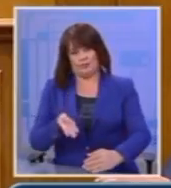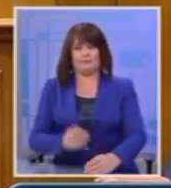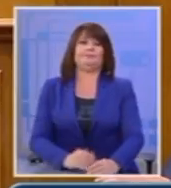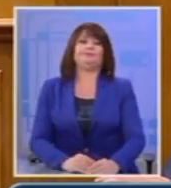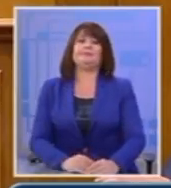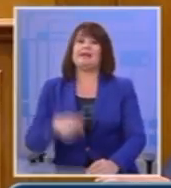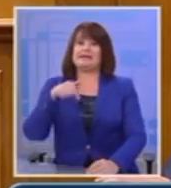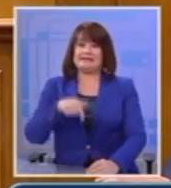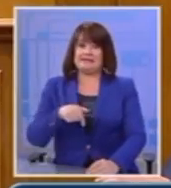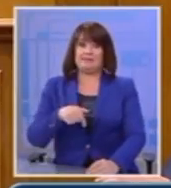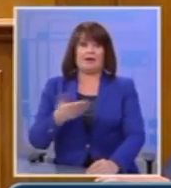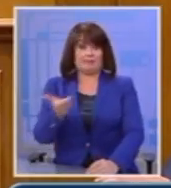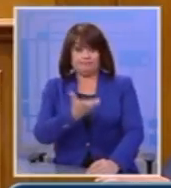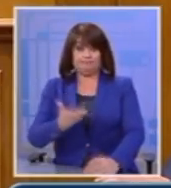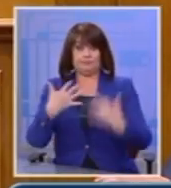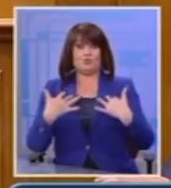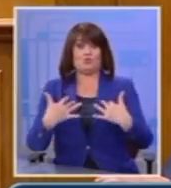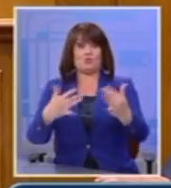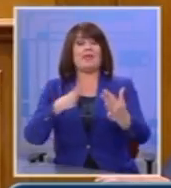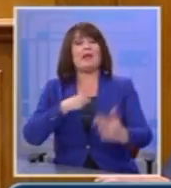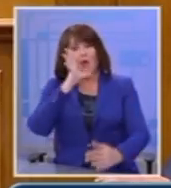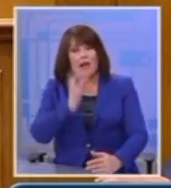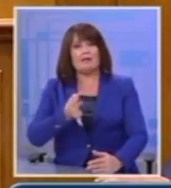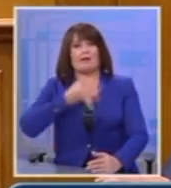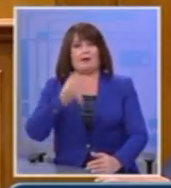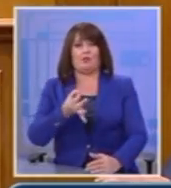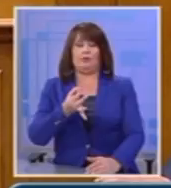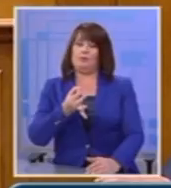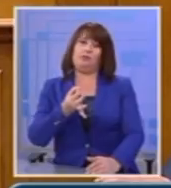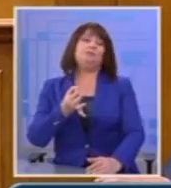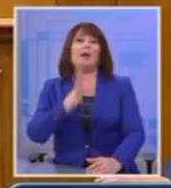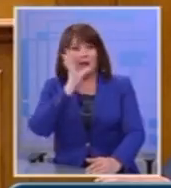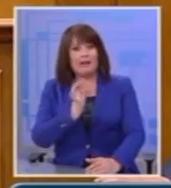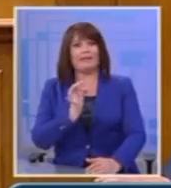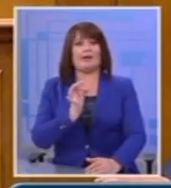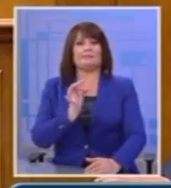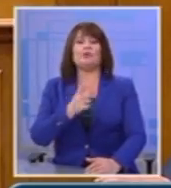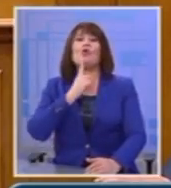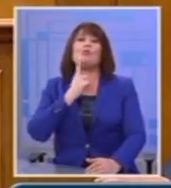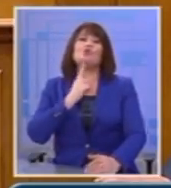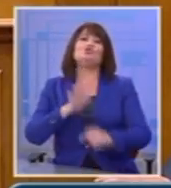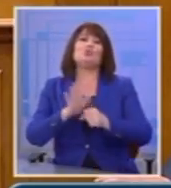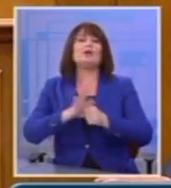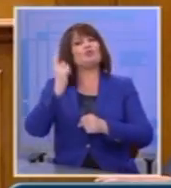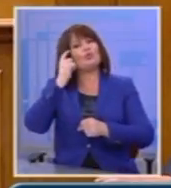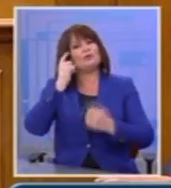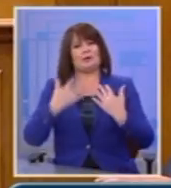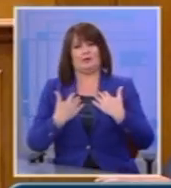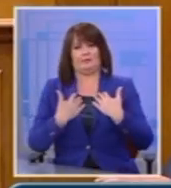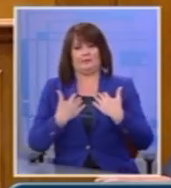Και σήμερα θέλω ενώπιόν σας να μιλήσω αυτή τη γλώσσα, τη γλώσσα της αλήθειας, έτσι όπως εγώ τουλάχιστον την κατανοώ.